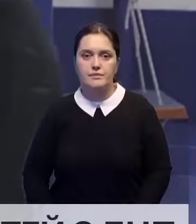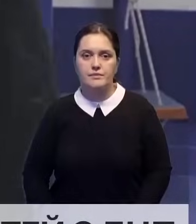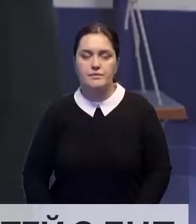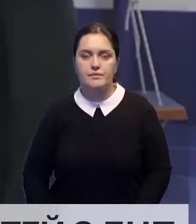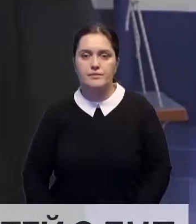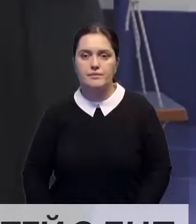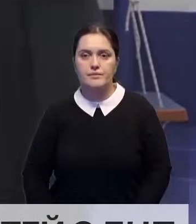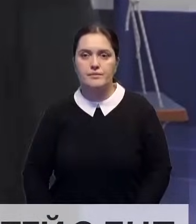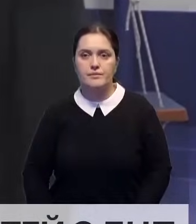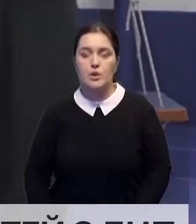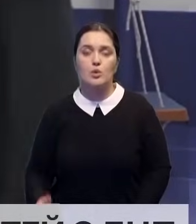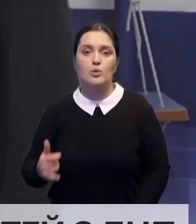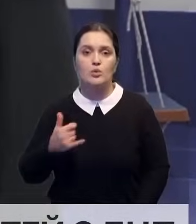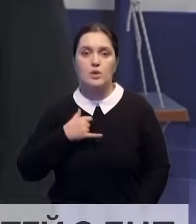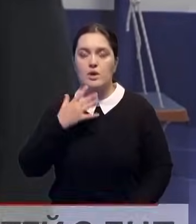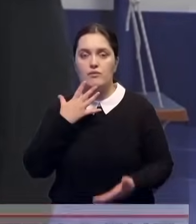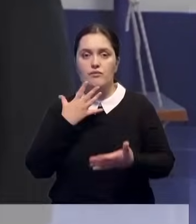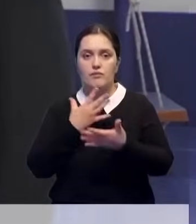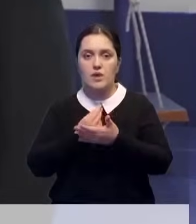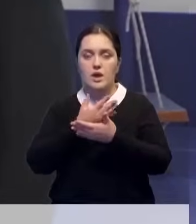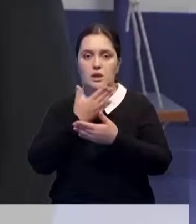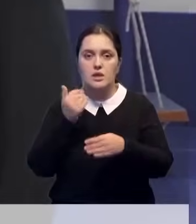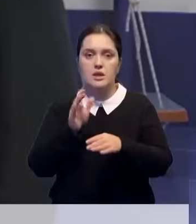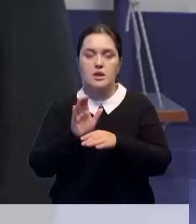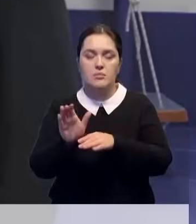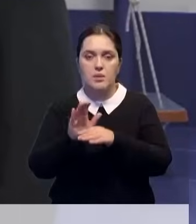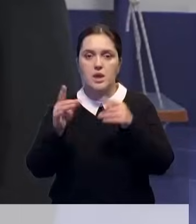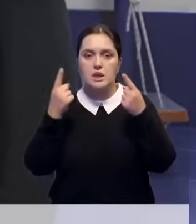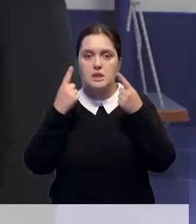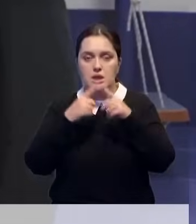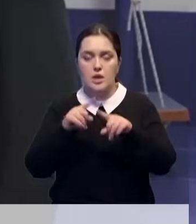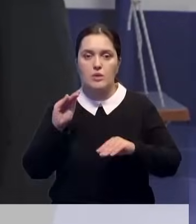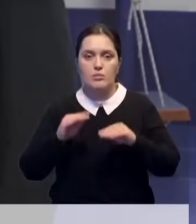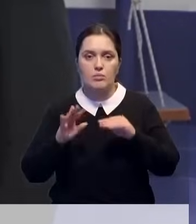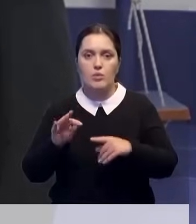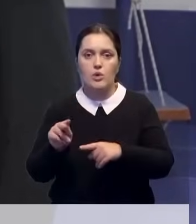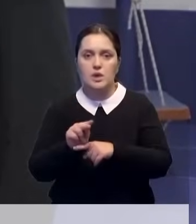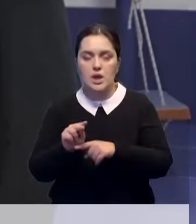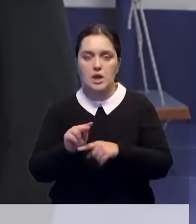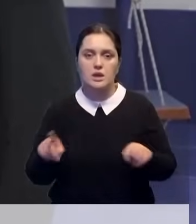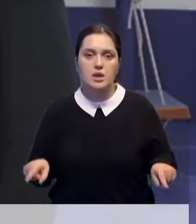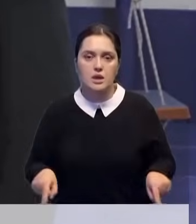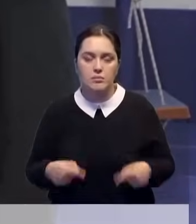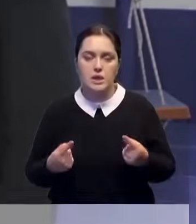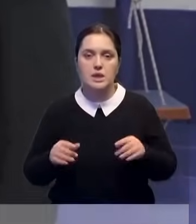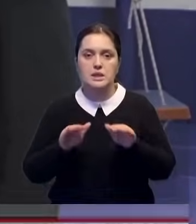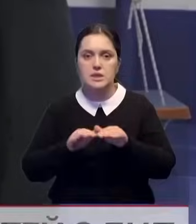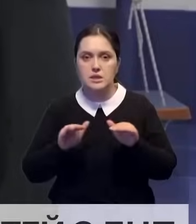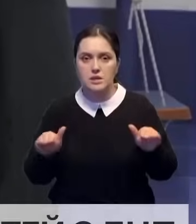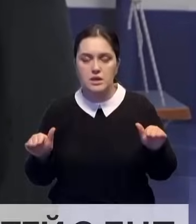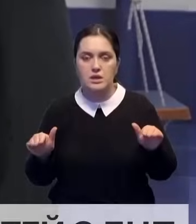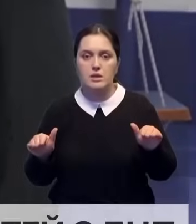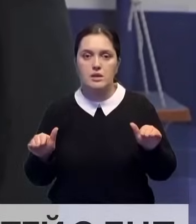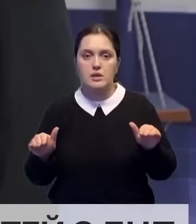У нас нет отечественного производителя технических устройств по коррекции, по реабилитации детей. Вот,